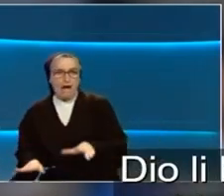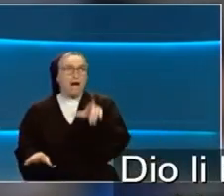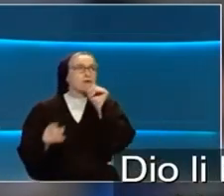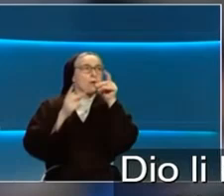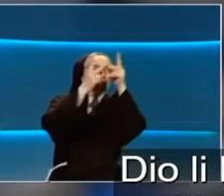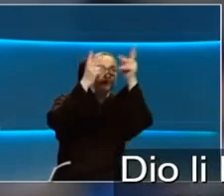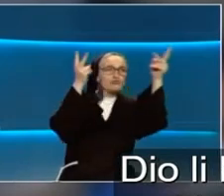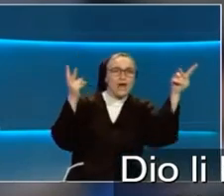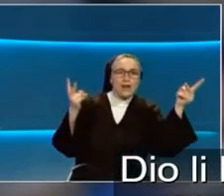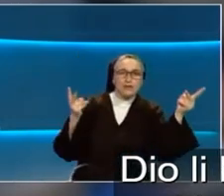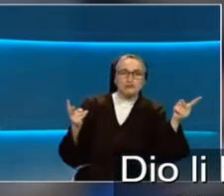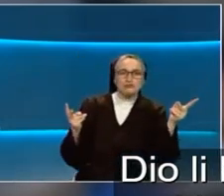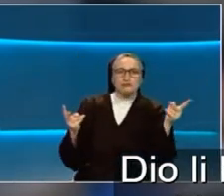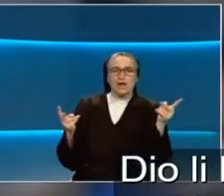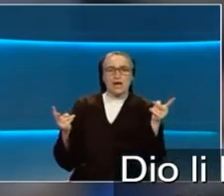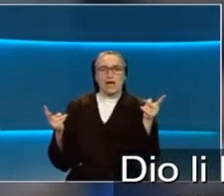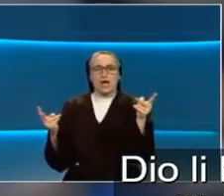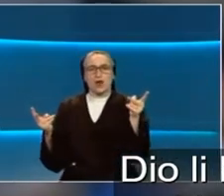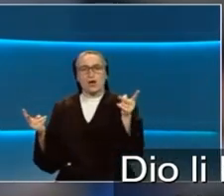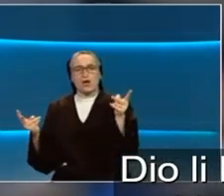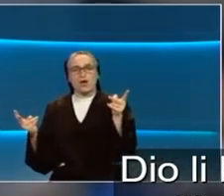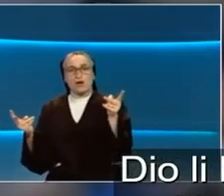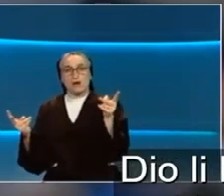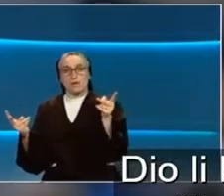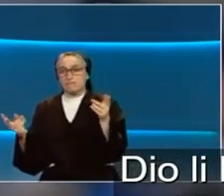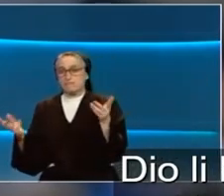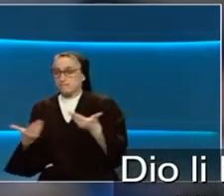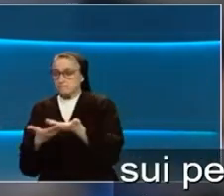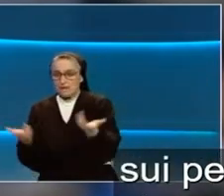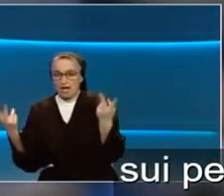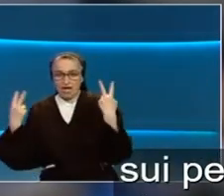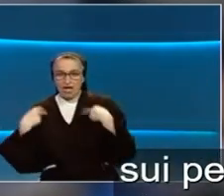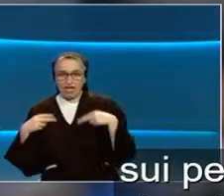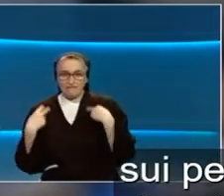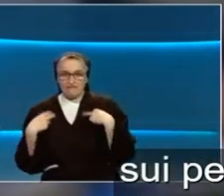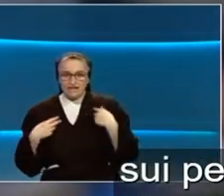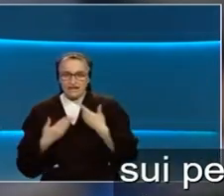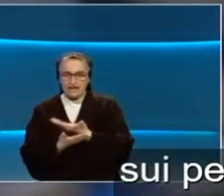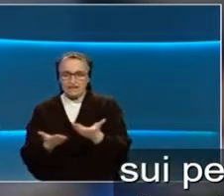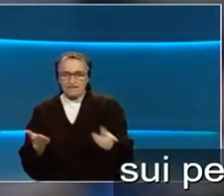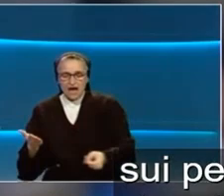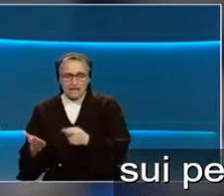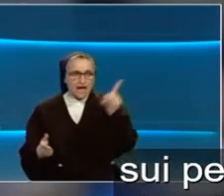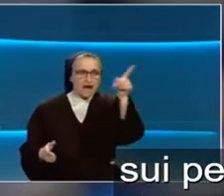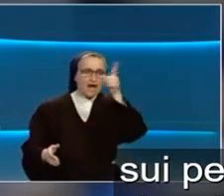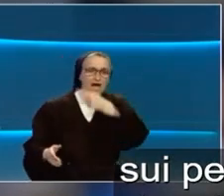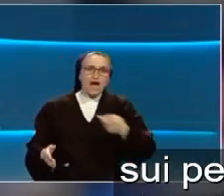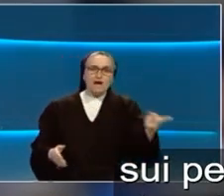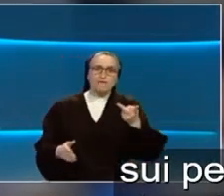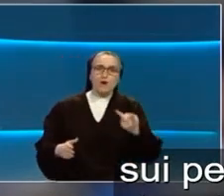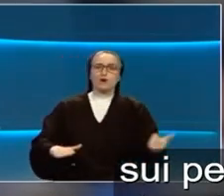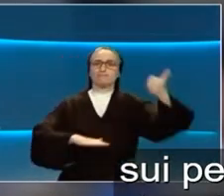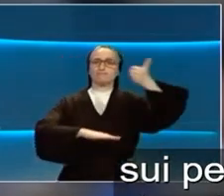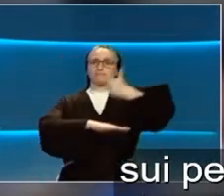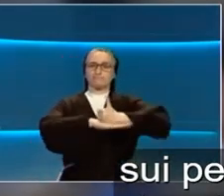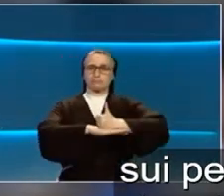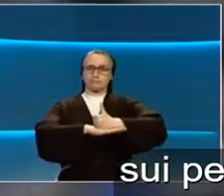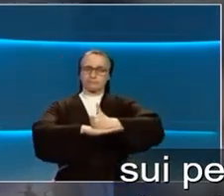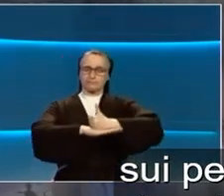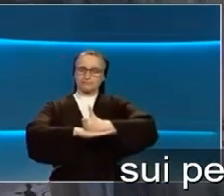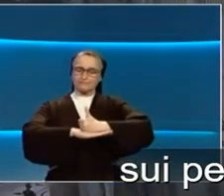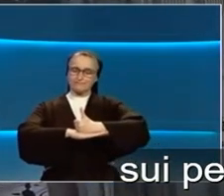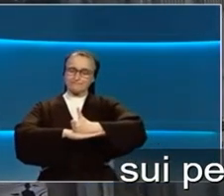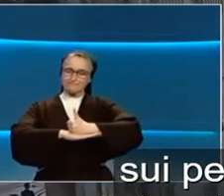sugli uccelli del cielo e su ogni essere vivente che striscia sulla terra.